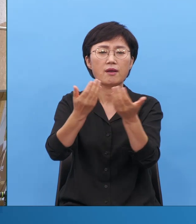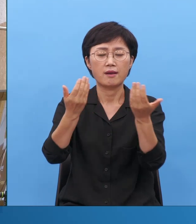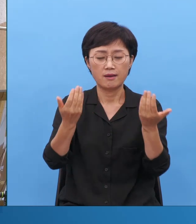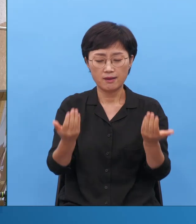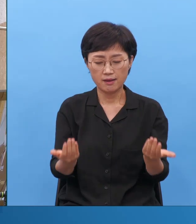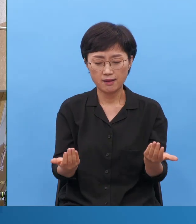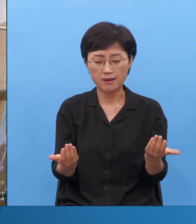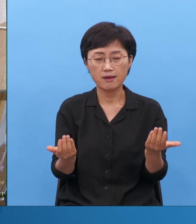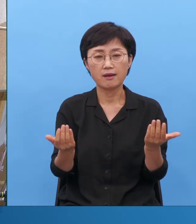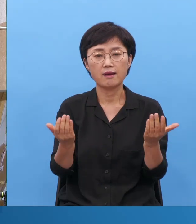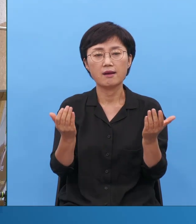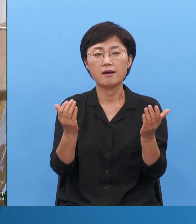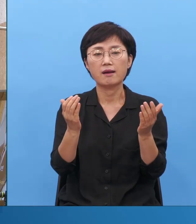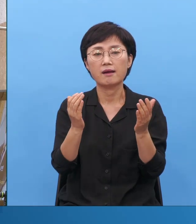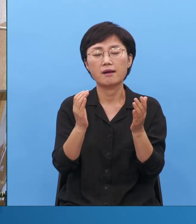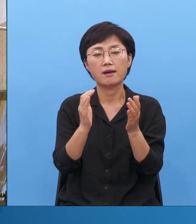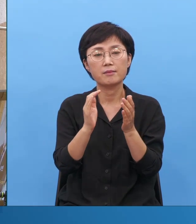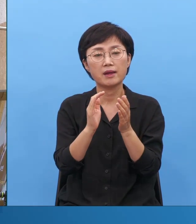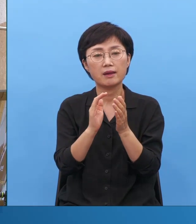잡아내소서.